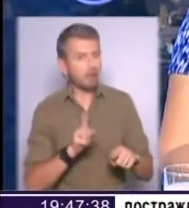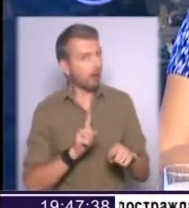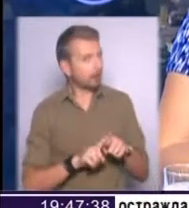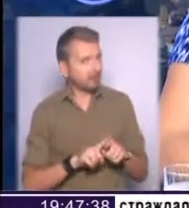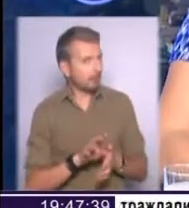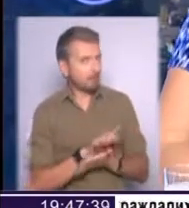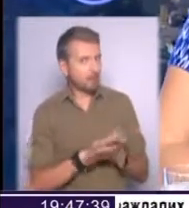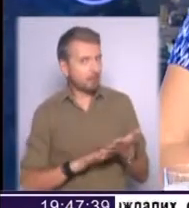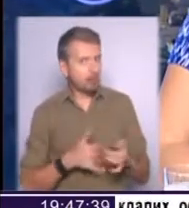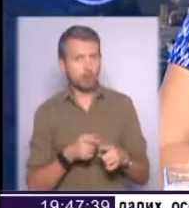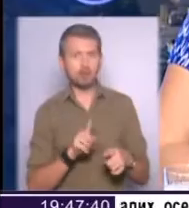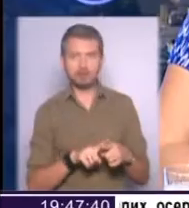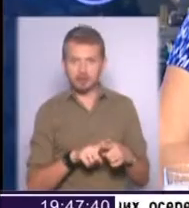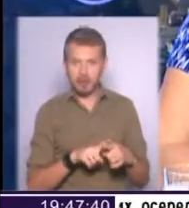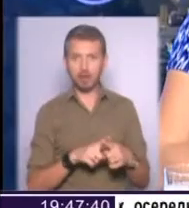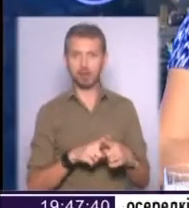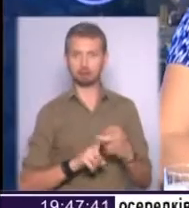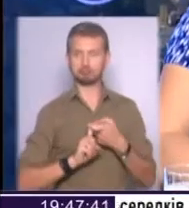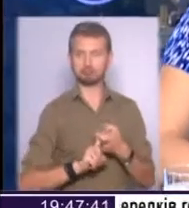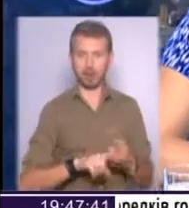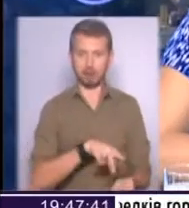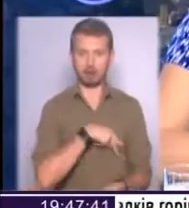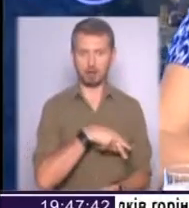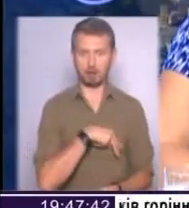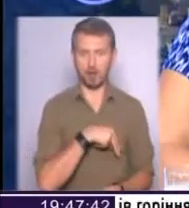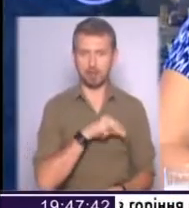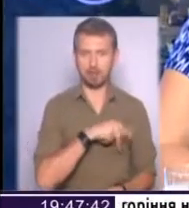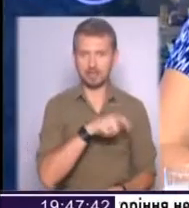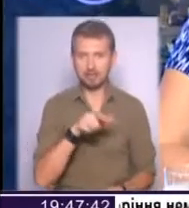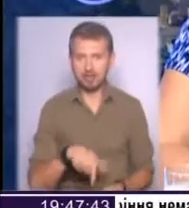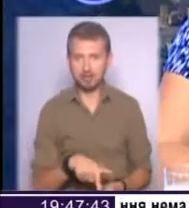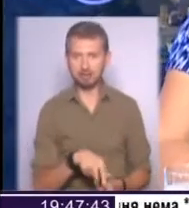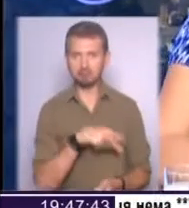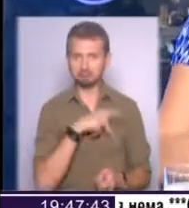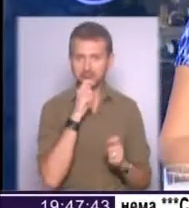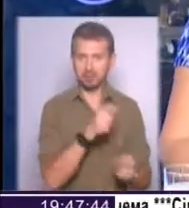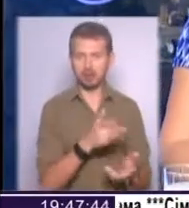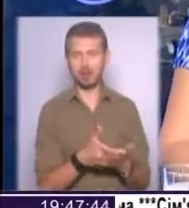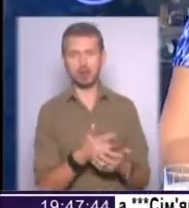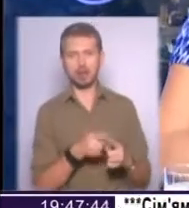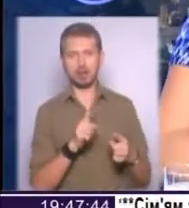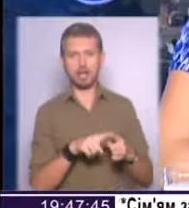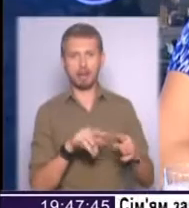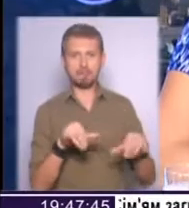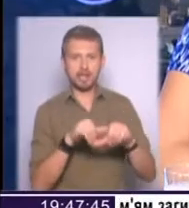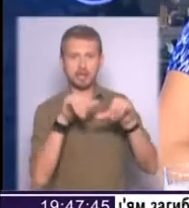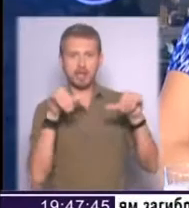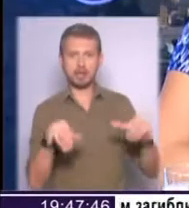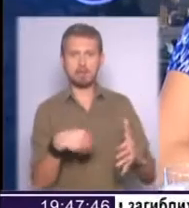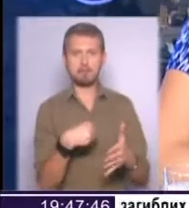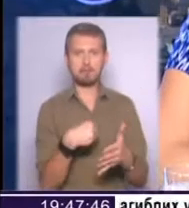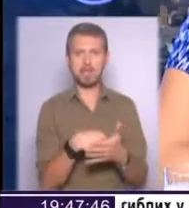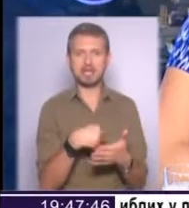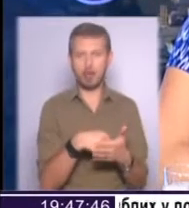це і до преміювання працівників, це і якесь невеличке підняття цього матеріального